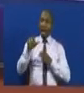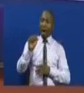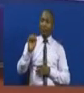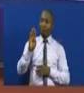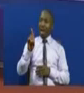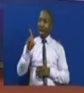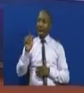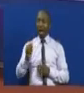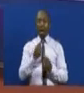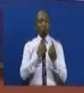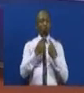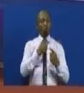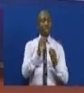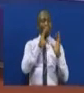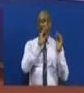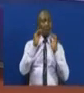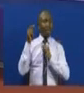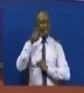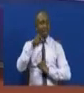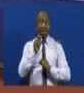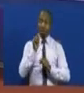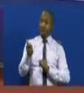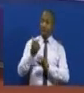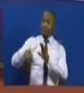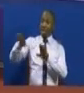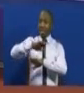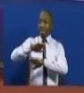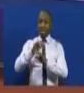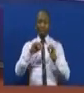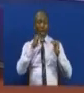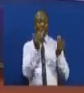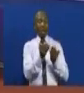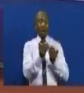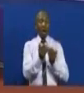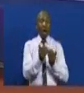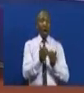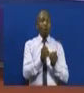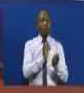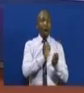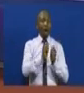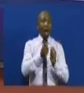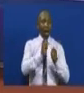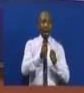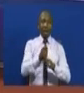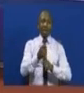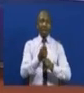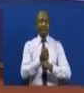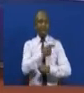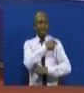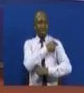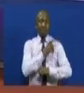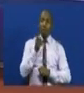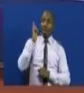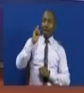kuzungumzia uvumi huo. Yeye ni mwenyekiti wa chama cha waganga na wakunga wa jadi taifa. Kufuatilia mazungumzo yake